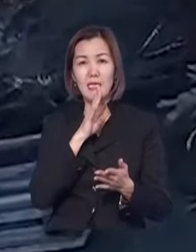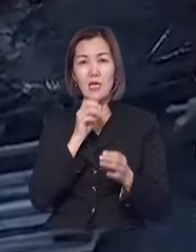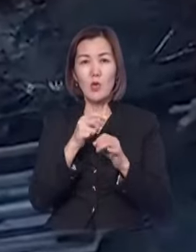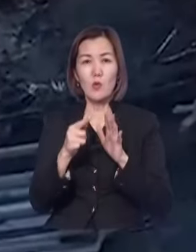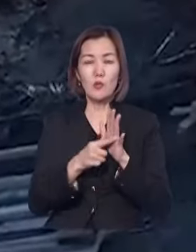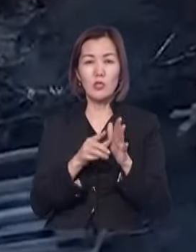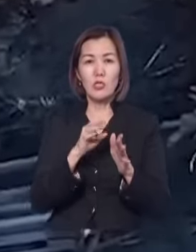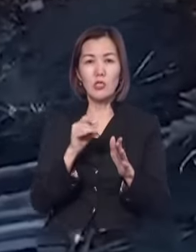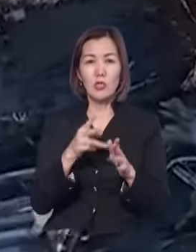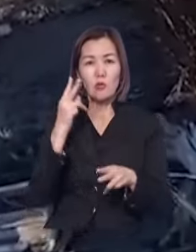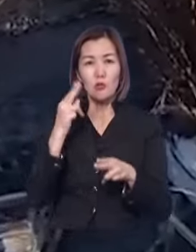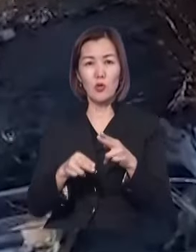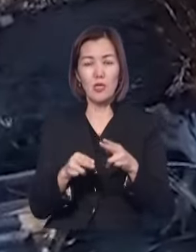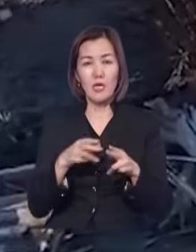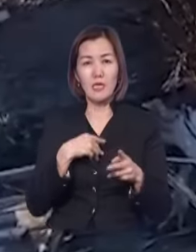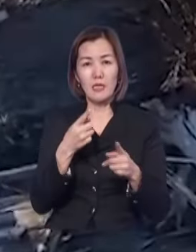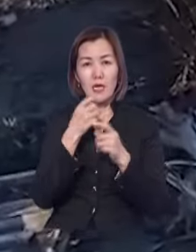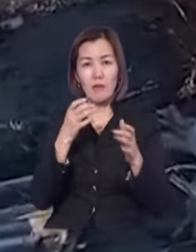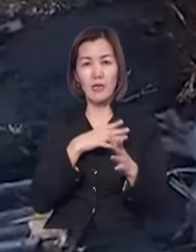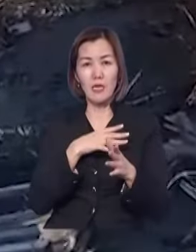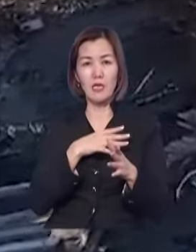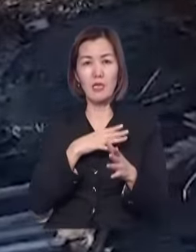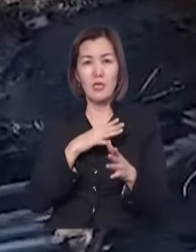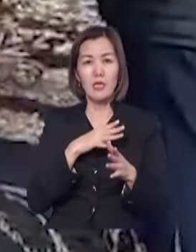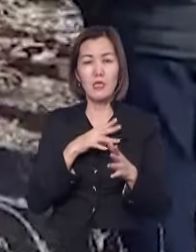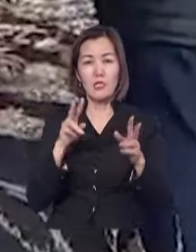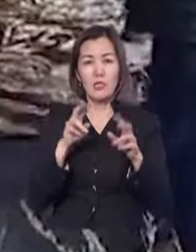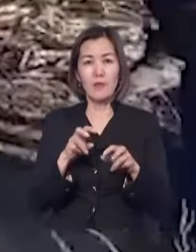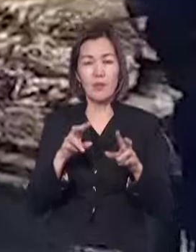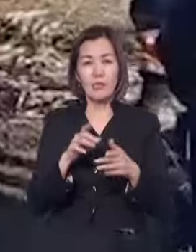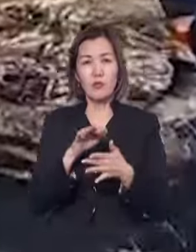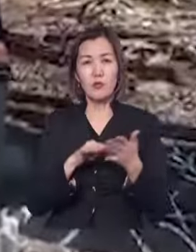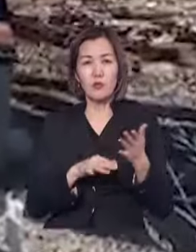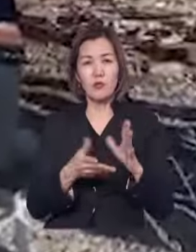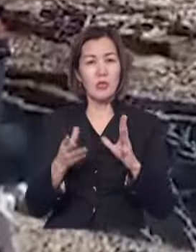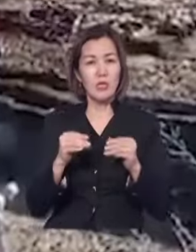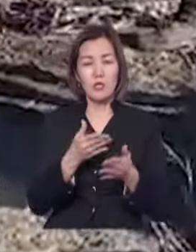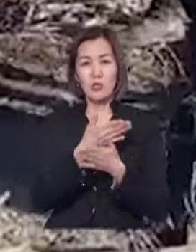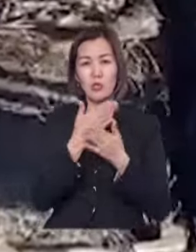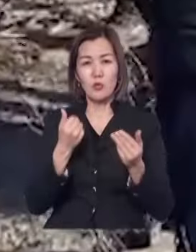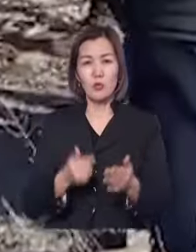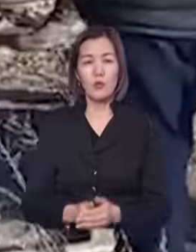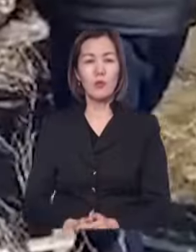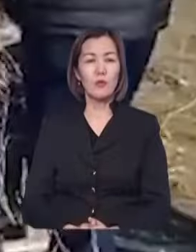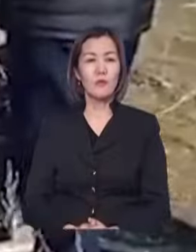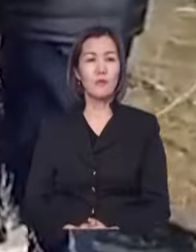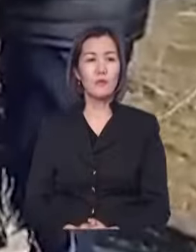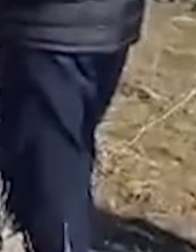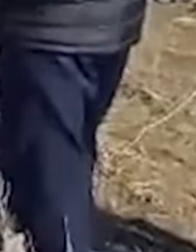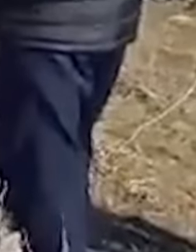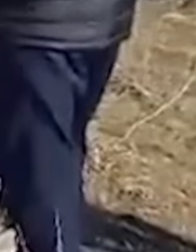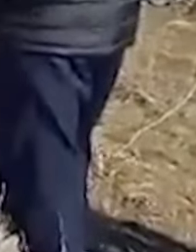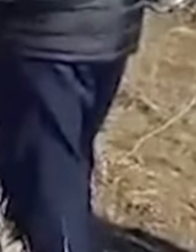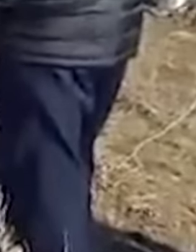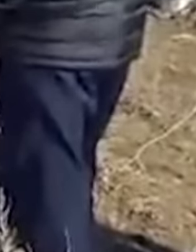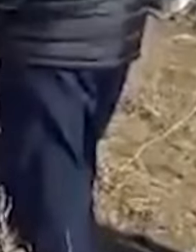17-ші наурызда іс-түссіз жоғалғанын хабарлаған. Содан бері жаппай іздеу жүрді, нәтижесіз болды.